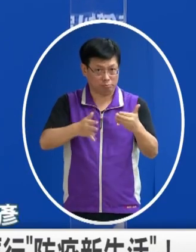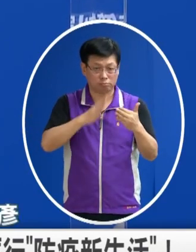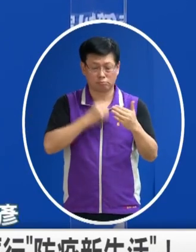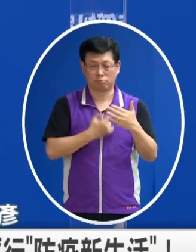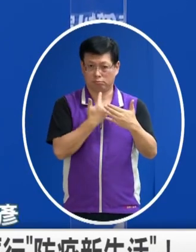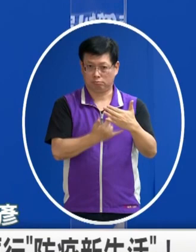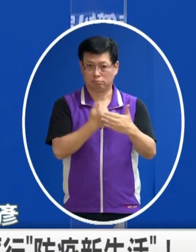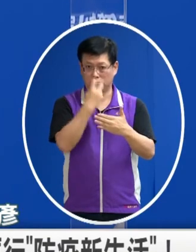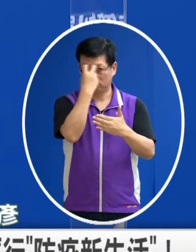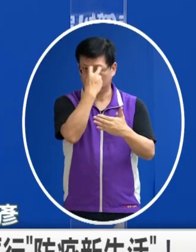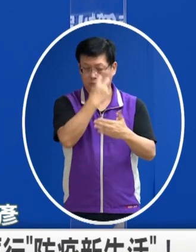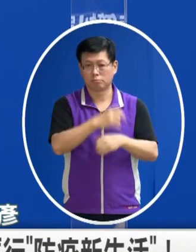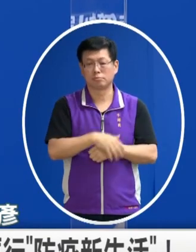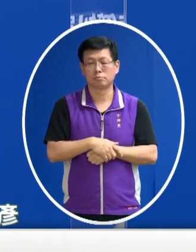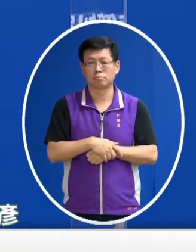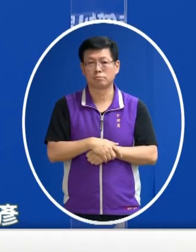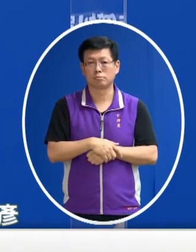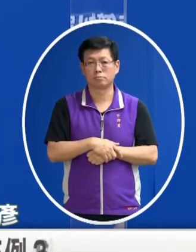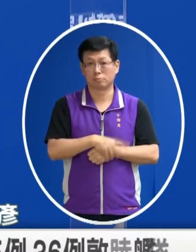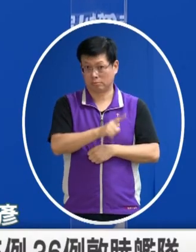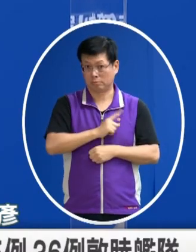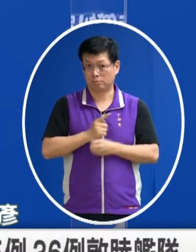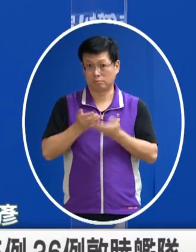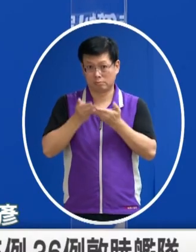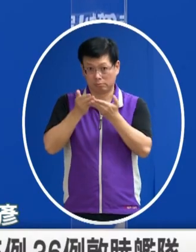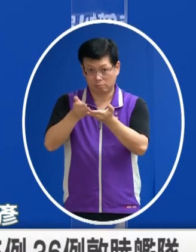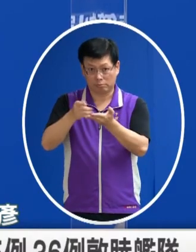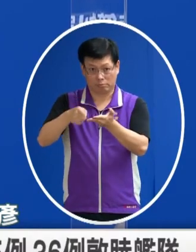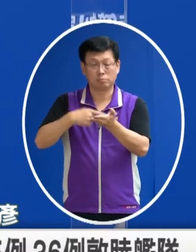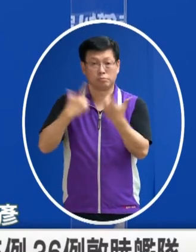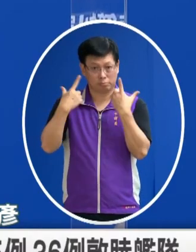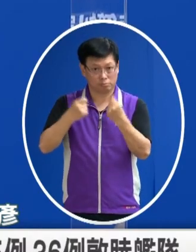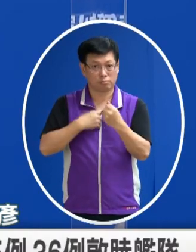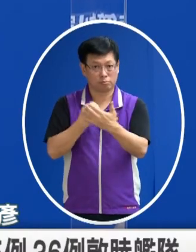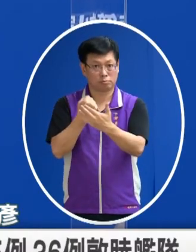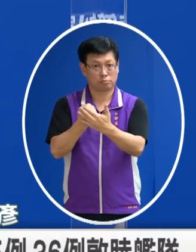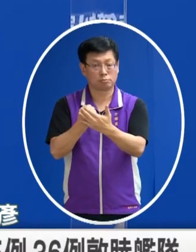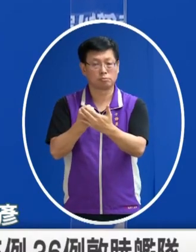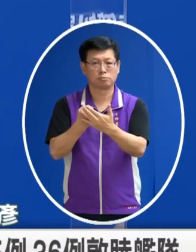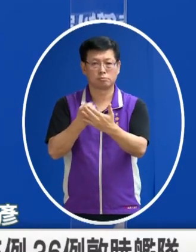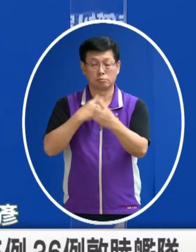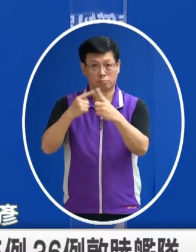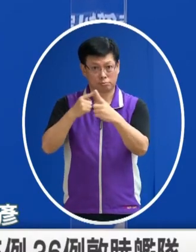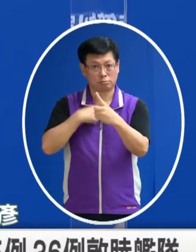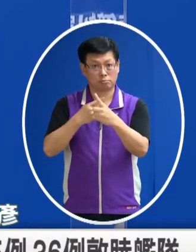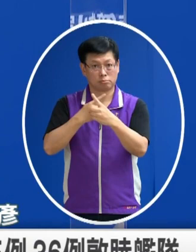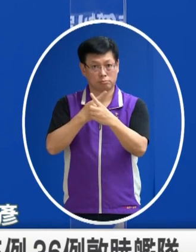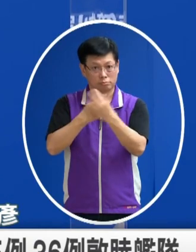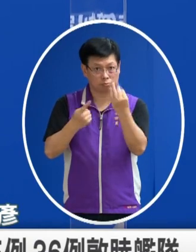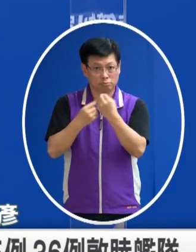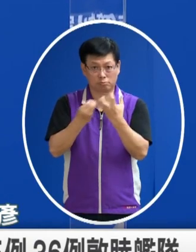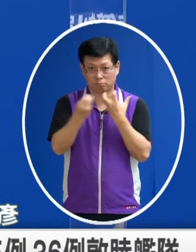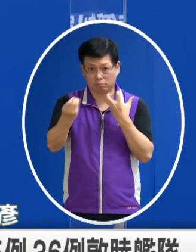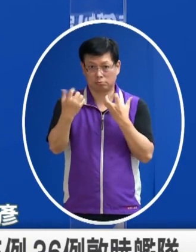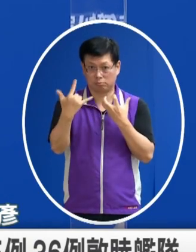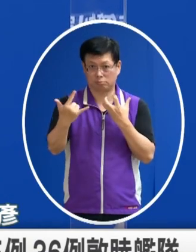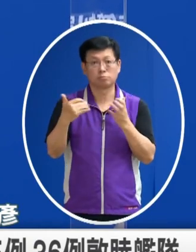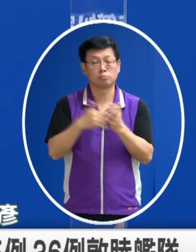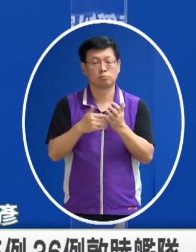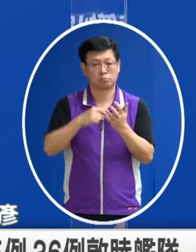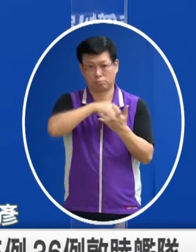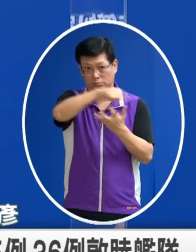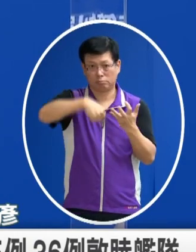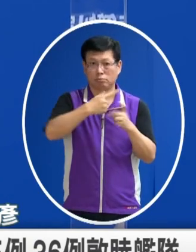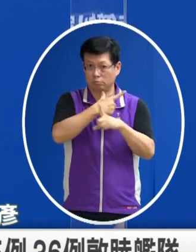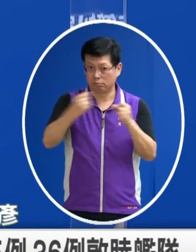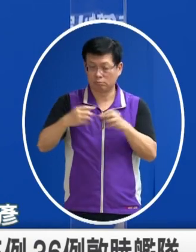家检疫哈。那除了他船上必要留守的人员以外，其他我们就